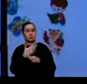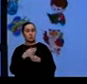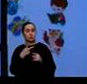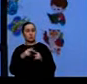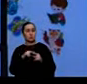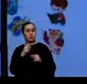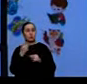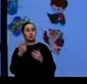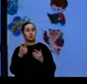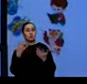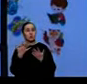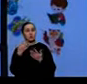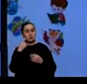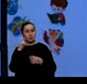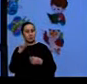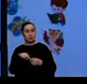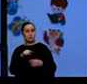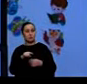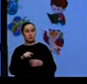qismdan ekanligini siz qayerdan bildingiz?